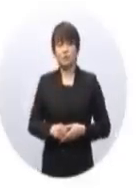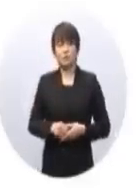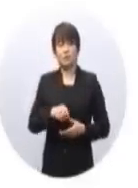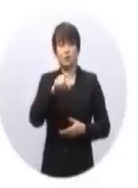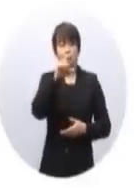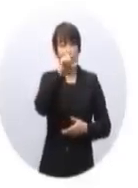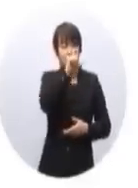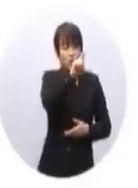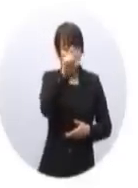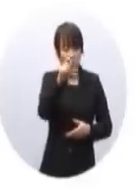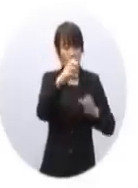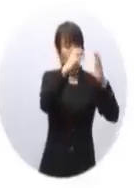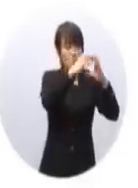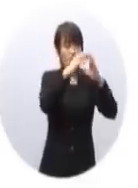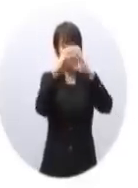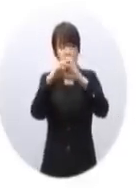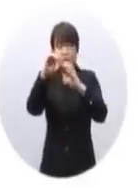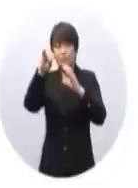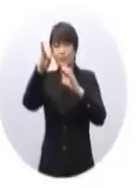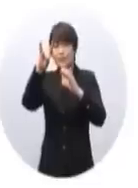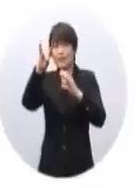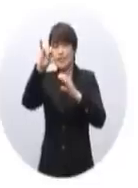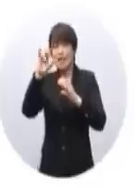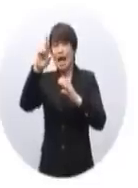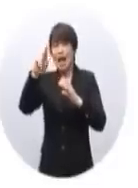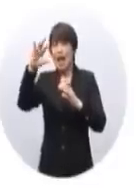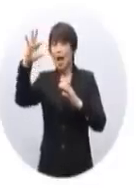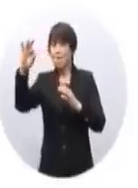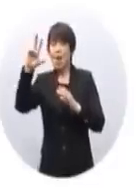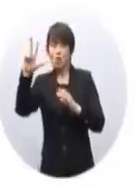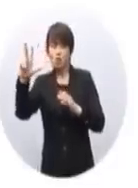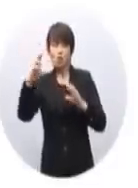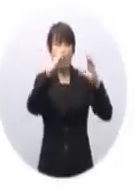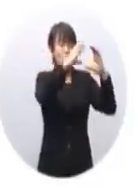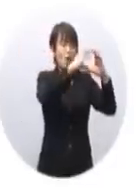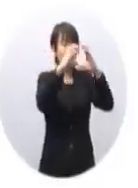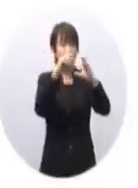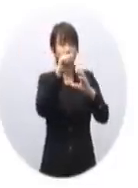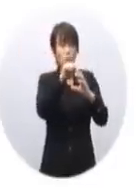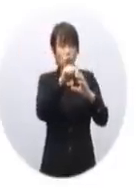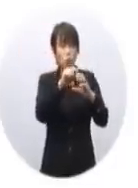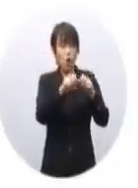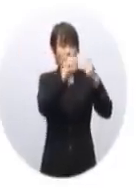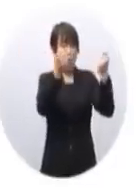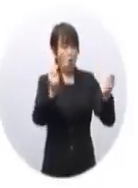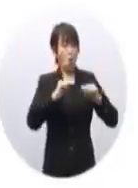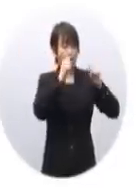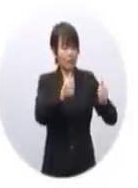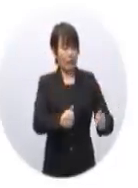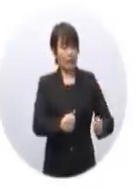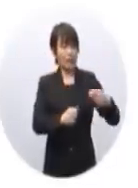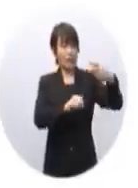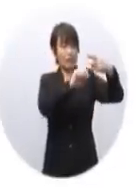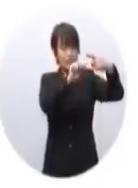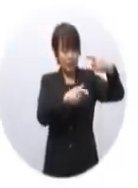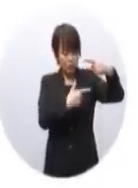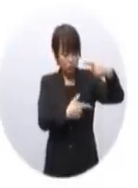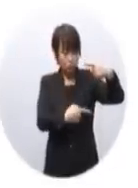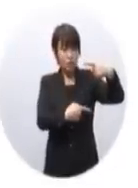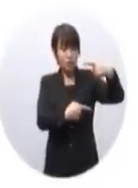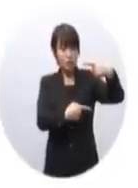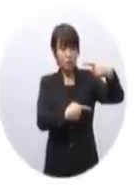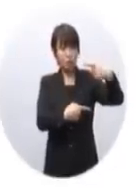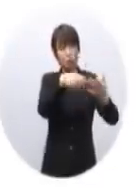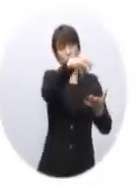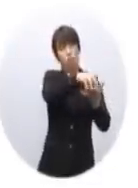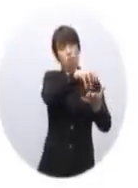は〇〇キャラメルです。〇〇の2文字は広報茅ヶ崎1月1日号をご覧ください